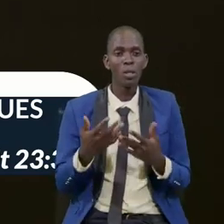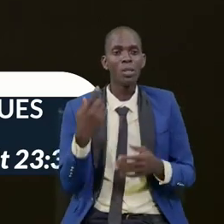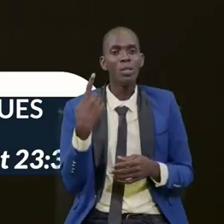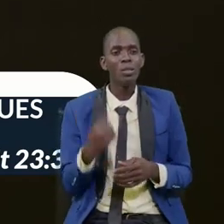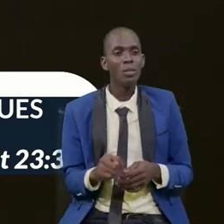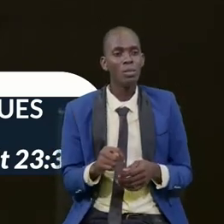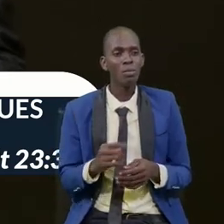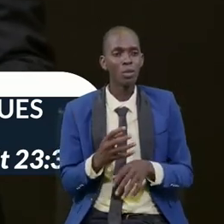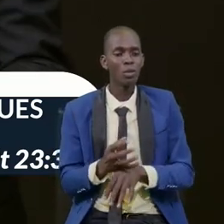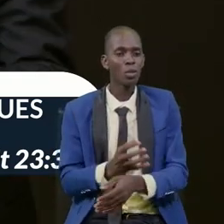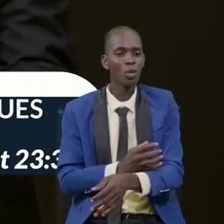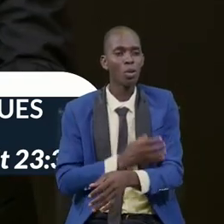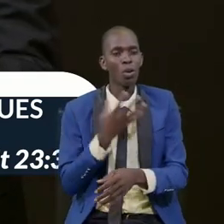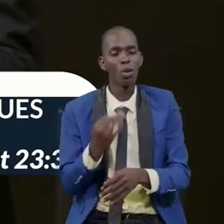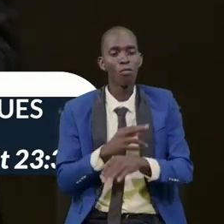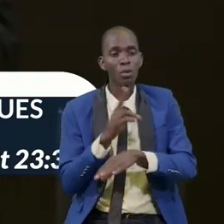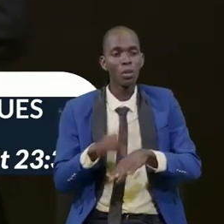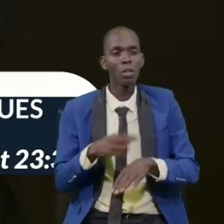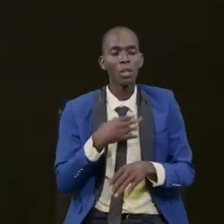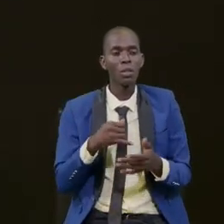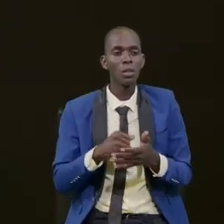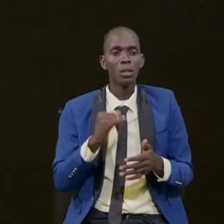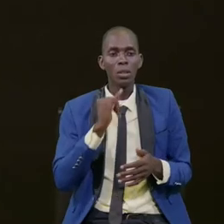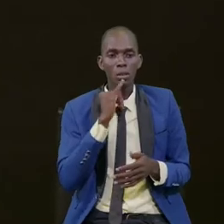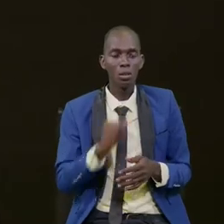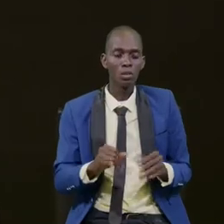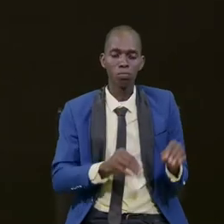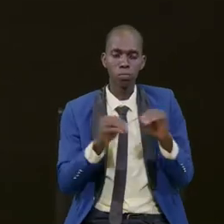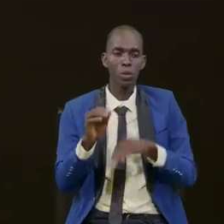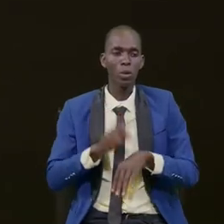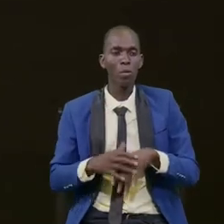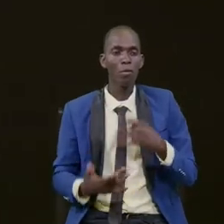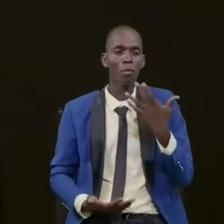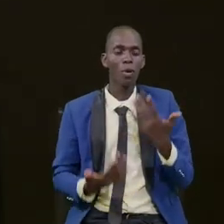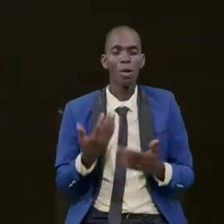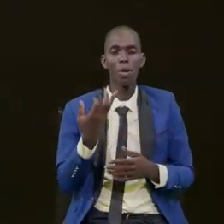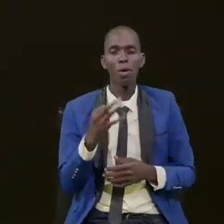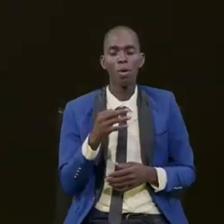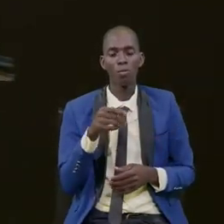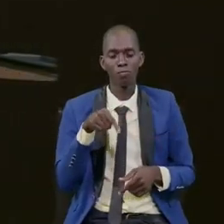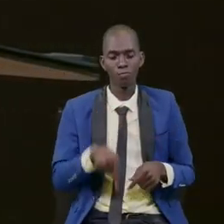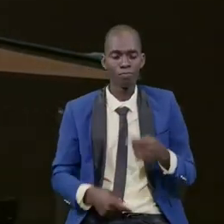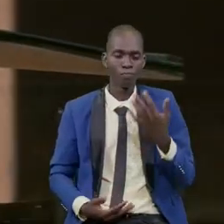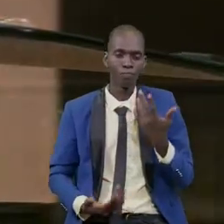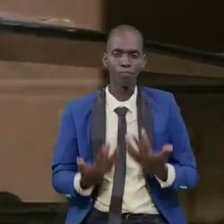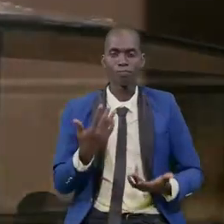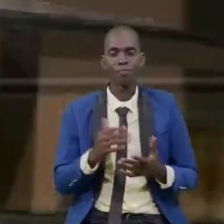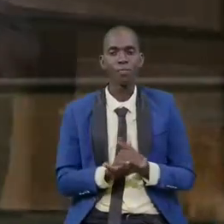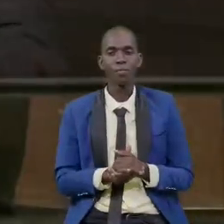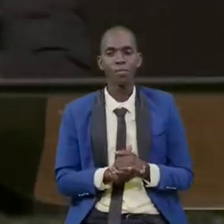de la vie, étant elle-même enflammée par la gêne.